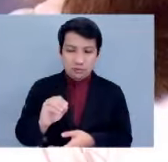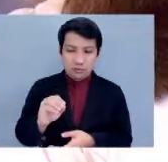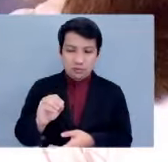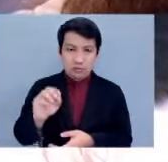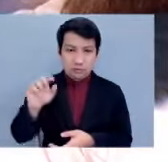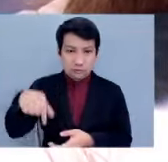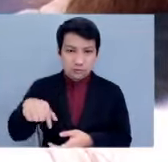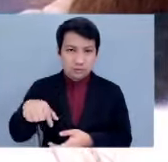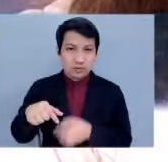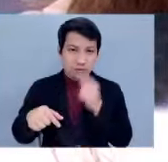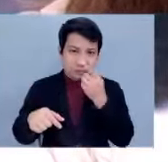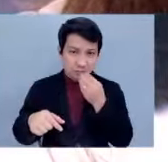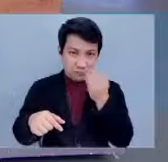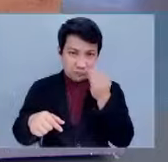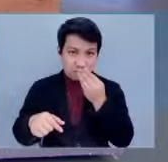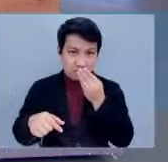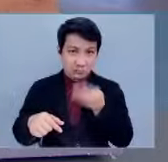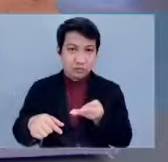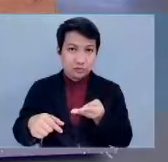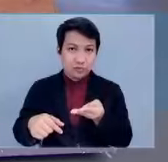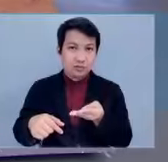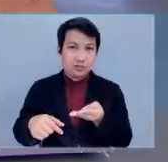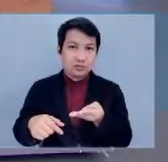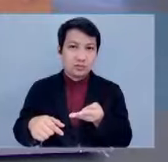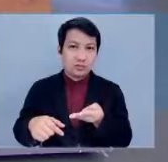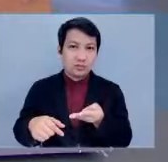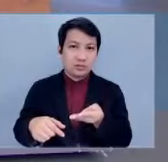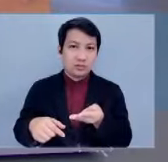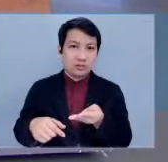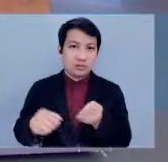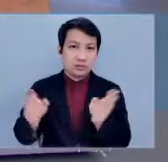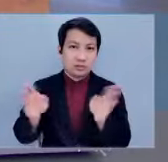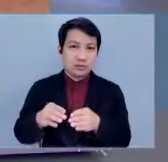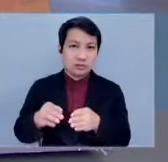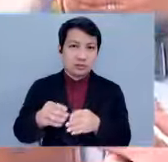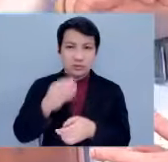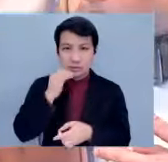na ano namin, dinala namin. MOQ?